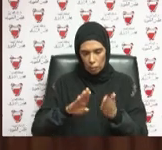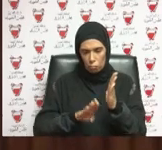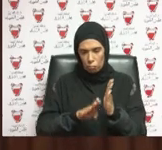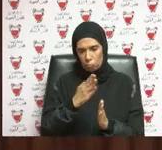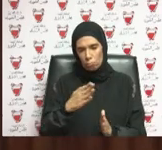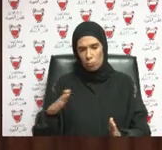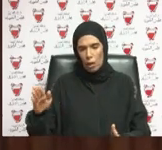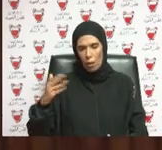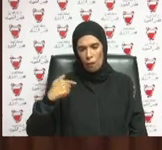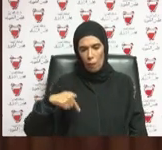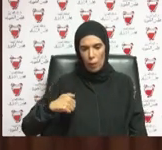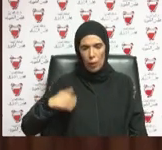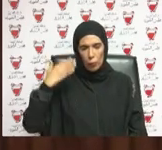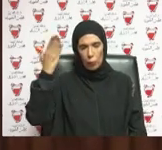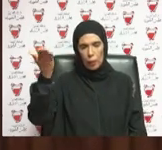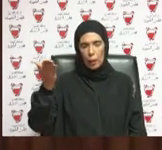الصعيد الداخلي والخارجي.